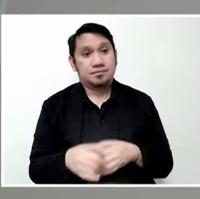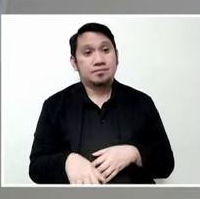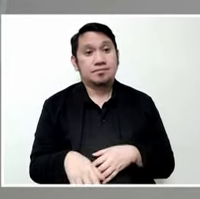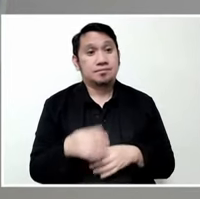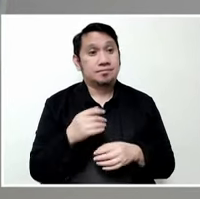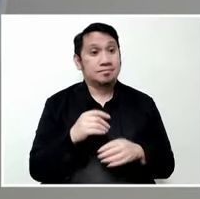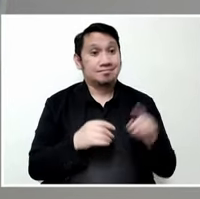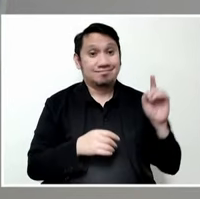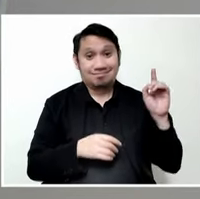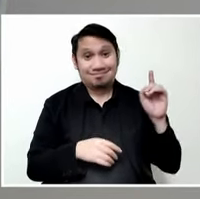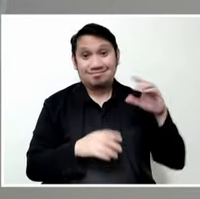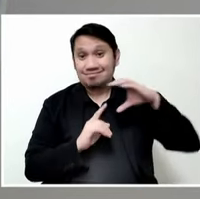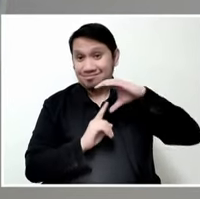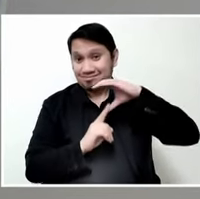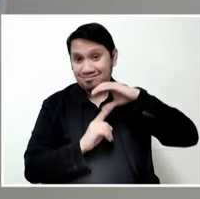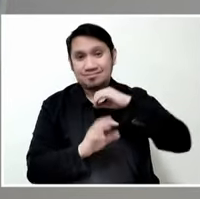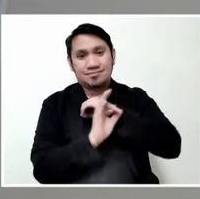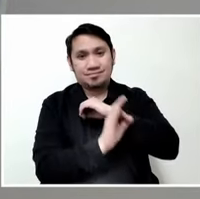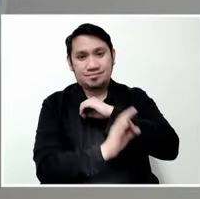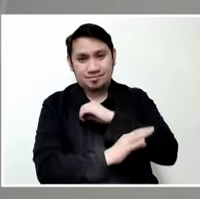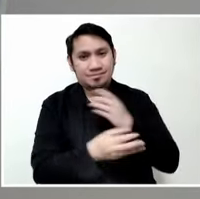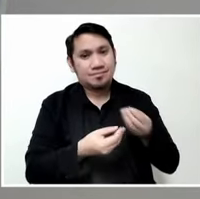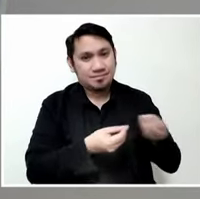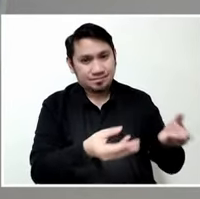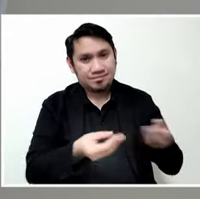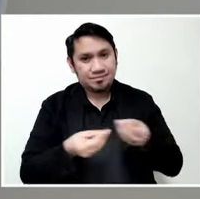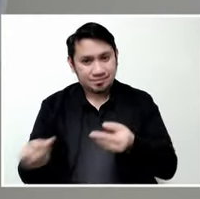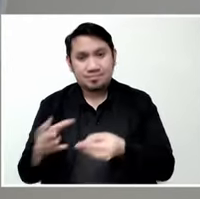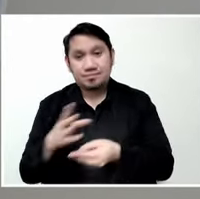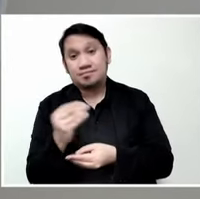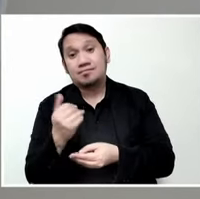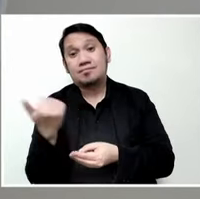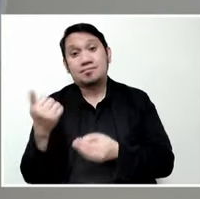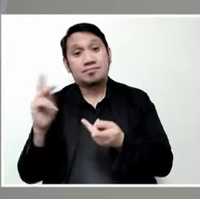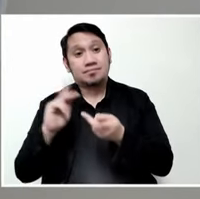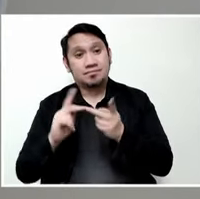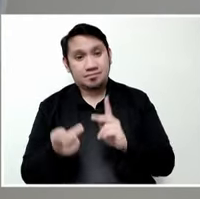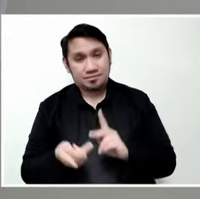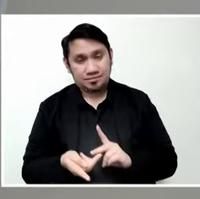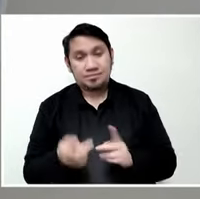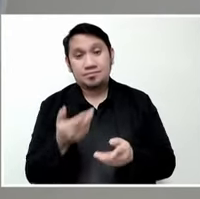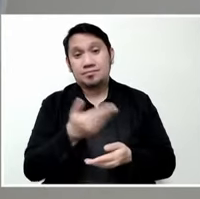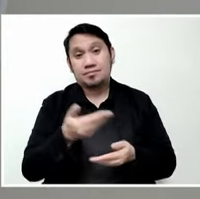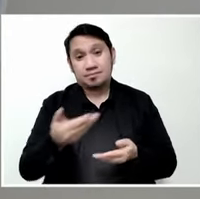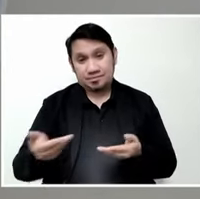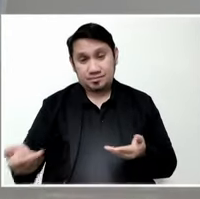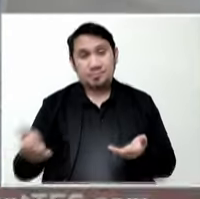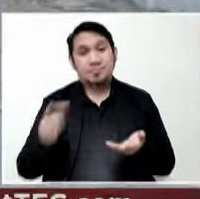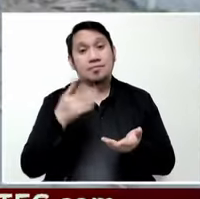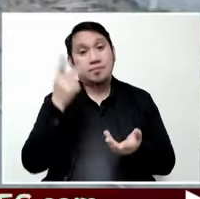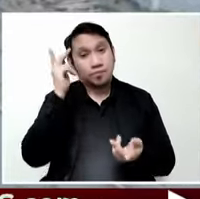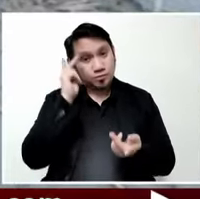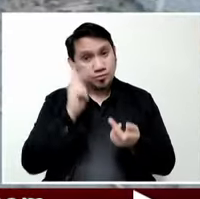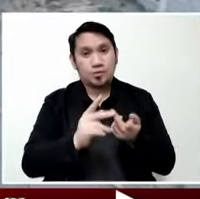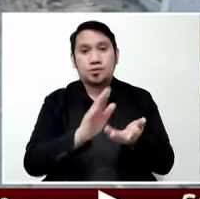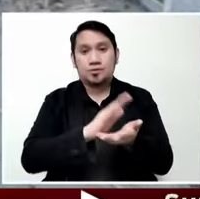ng ABS-CBN Foundation at iba pang partners ng mga gamit sa paglilinis ng langis.